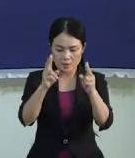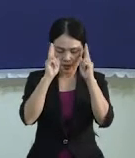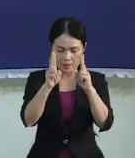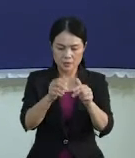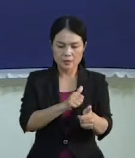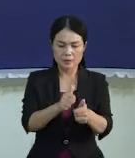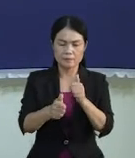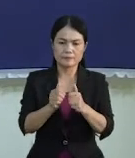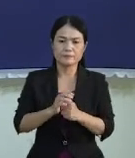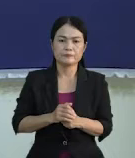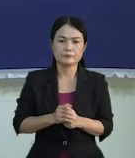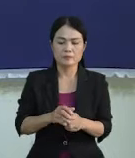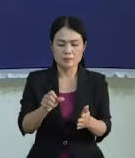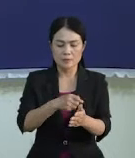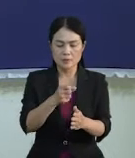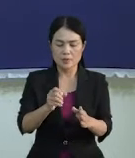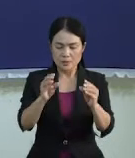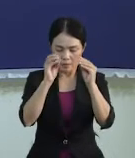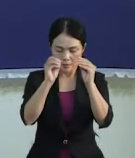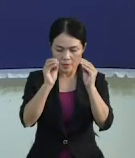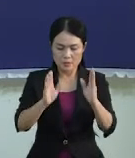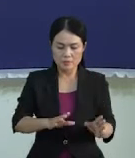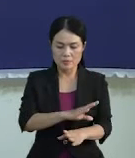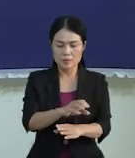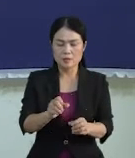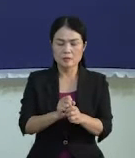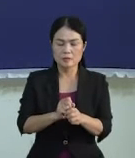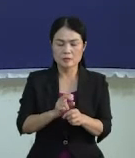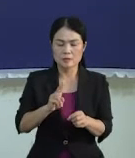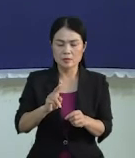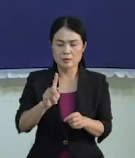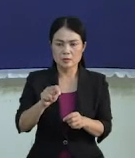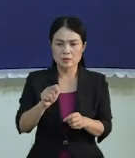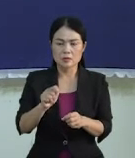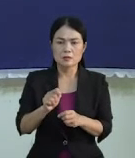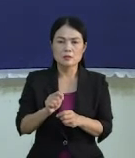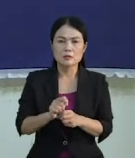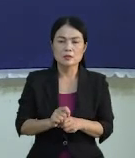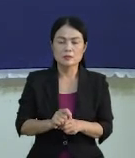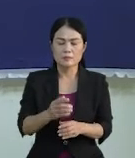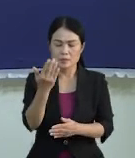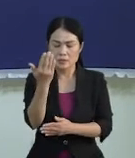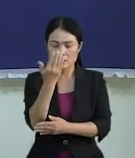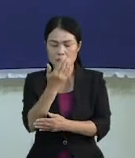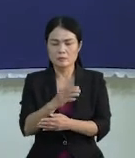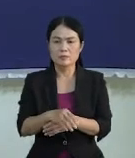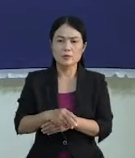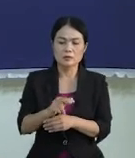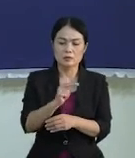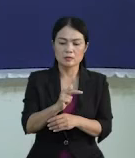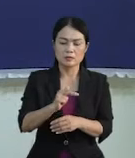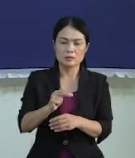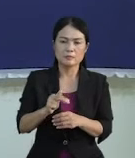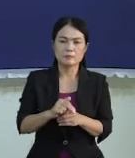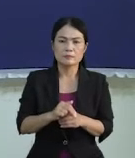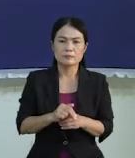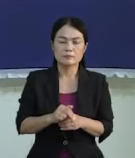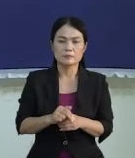យុវជននិងកីឡា Page គ្រូ Cambodia YouTube និងតាមប្រព័ន្ធទូរទស្សន៍ដូចជាទូរទស្សន៍ប៉ុ